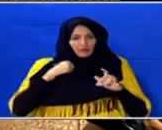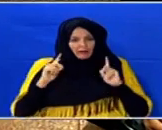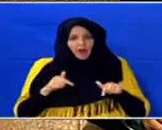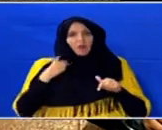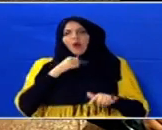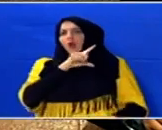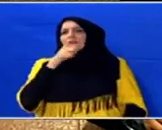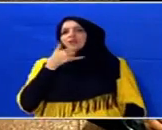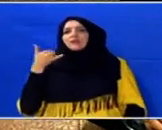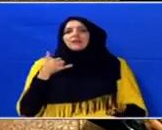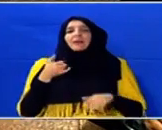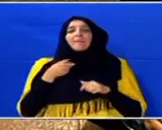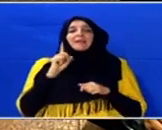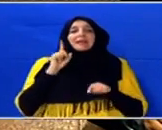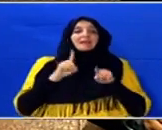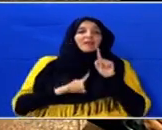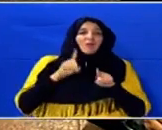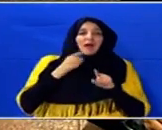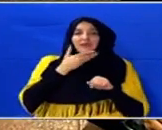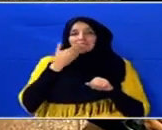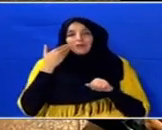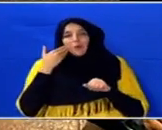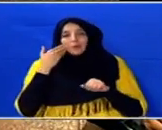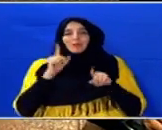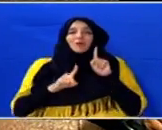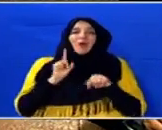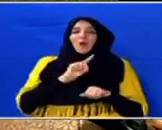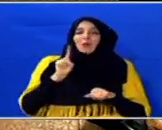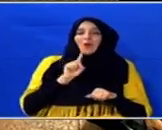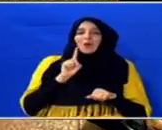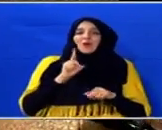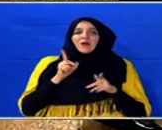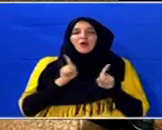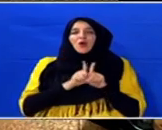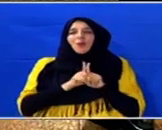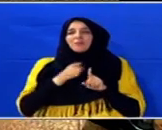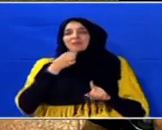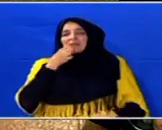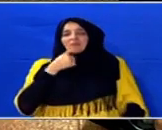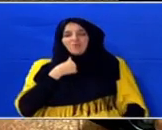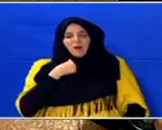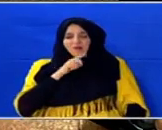درك كشغل ساعات تمرض ساعات ما تنجمش، شغل تحس بتأنيب الضمير،